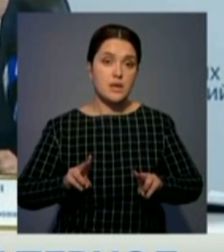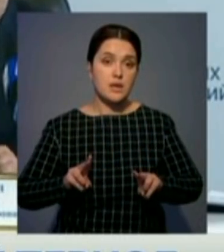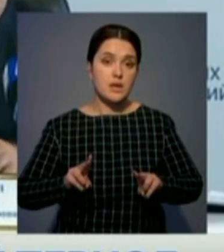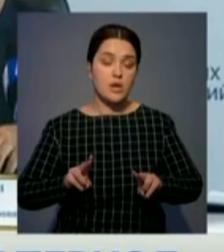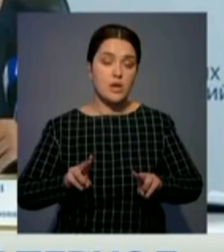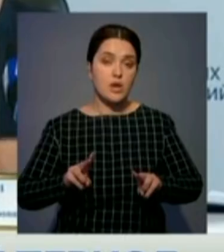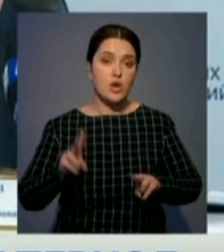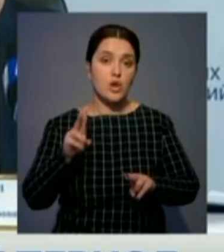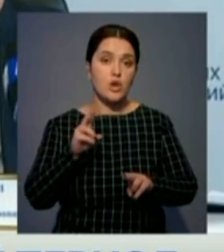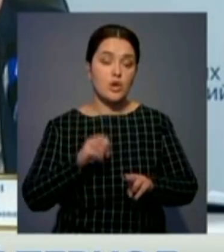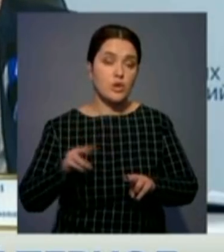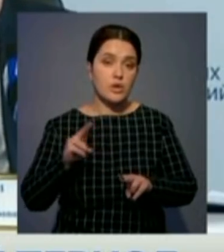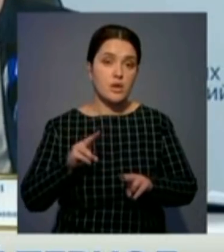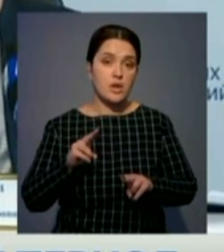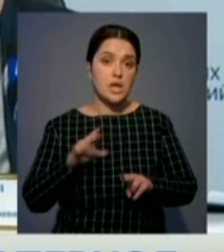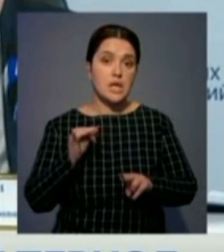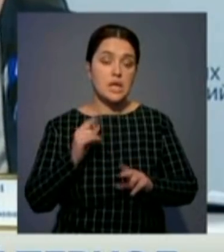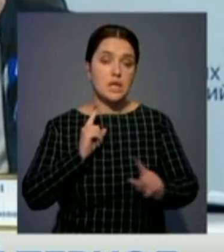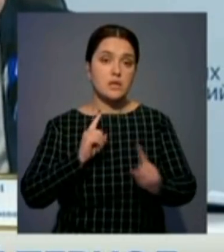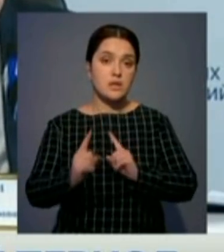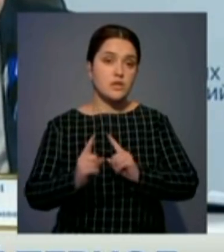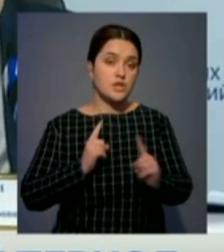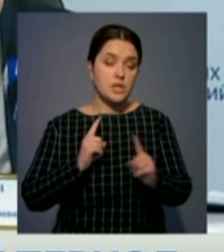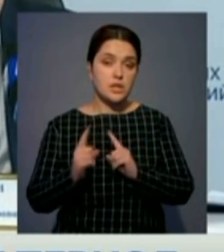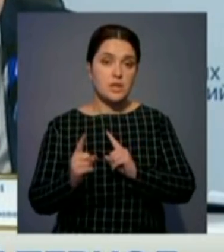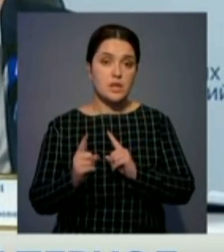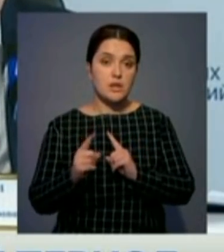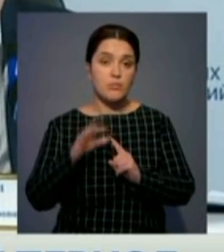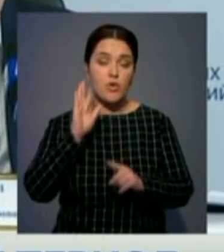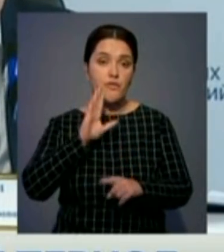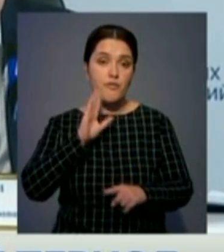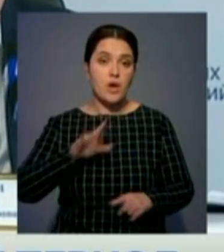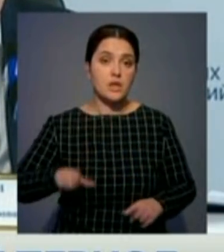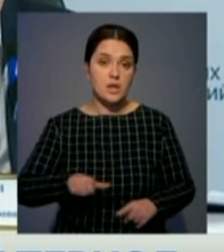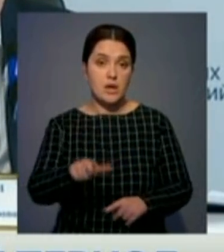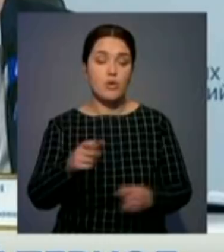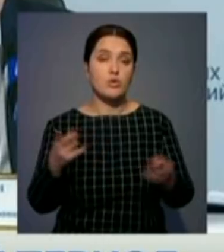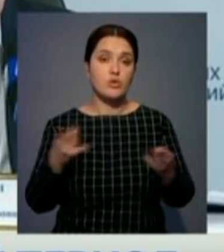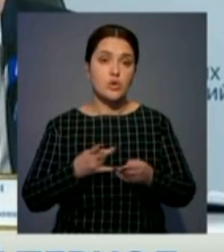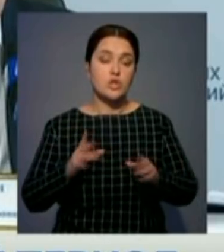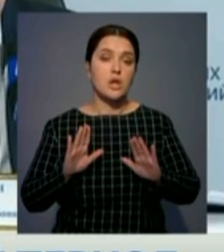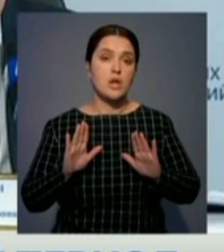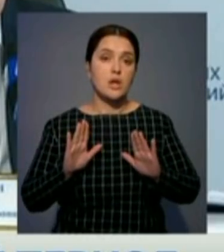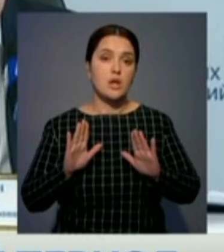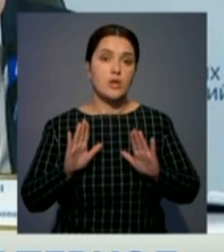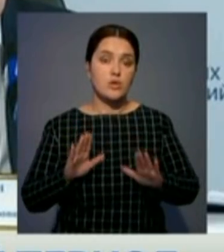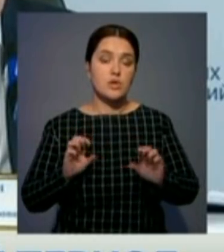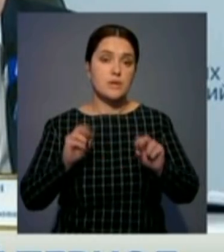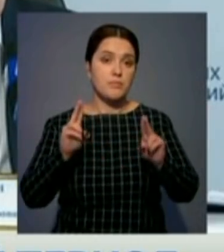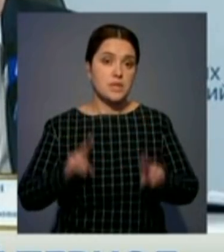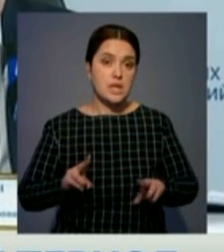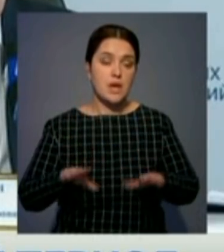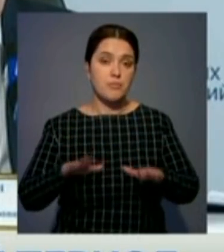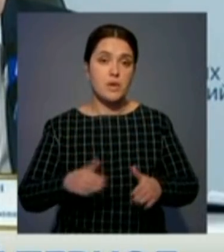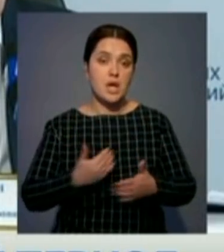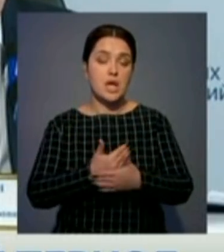переправ. Поэтому при движении по водоемам необходимо только на выверенных трассах, которые